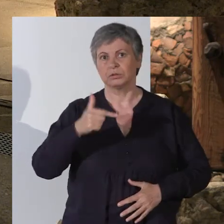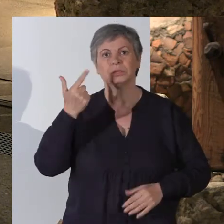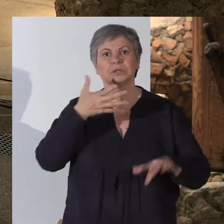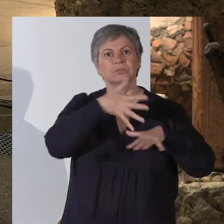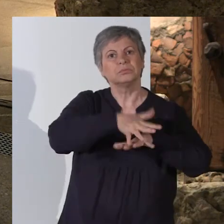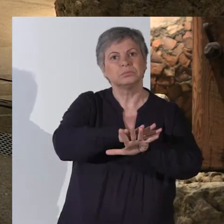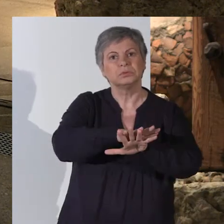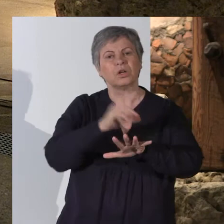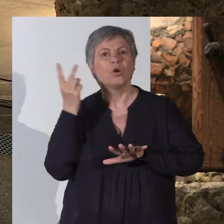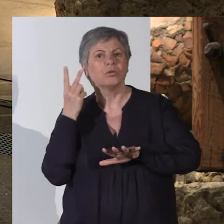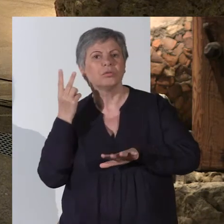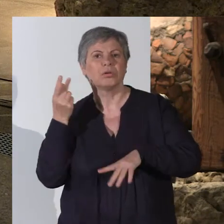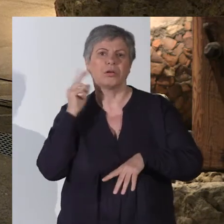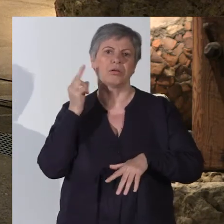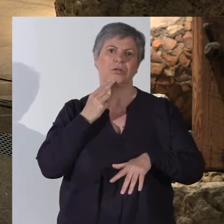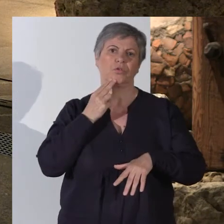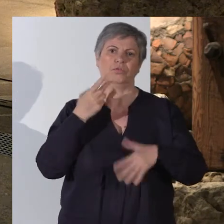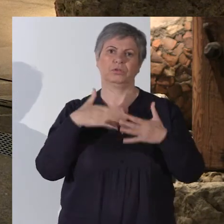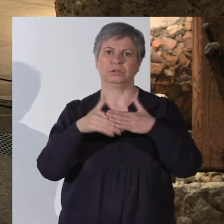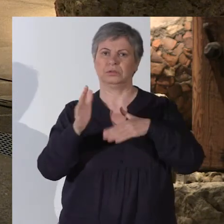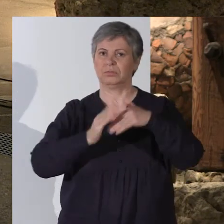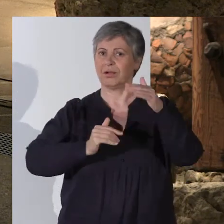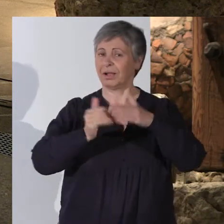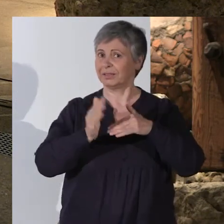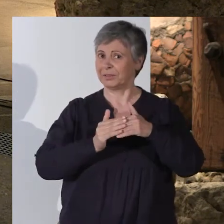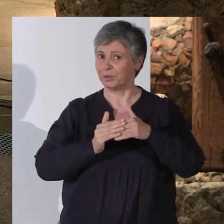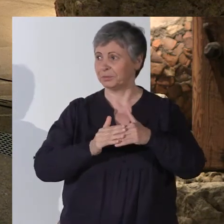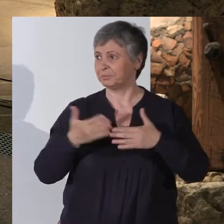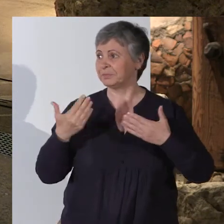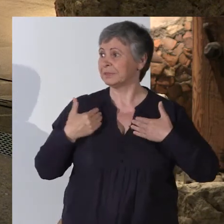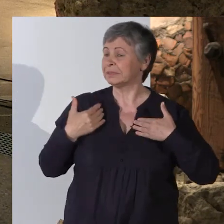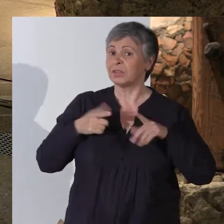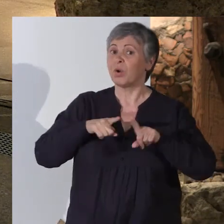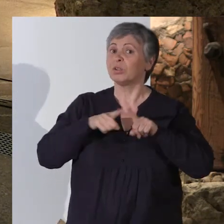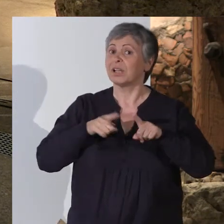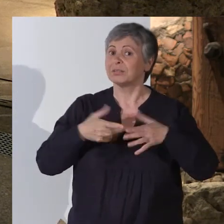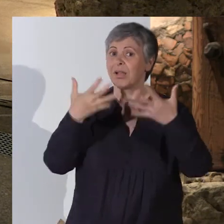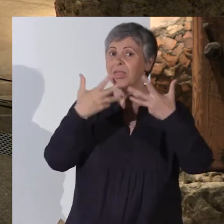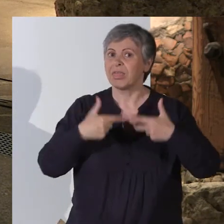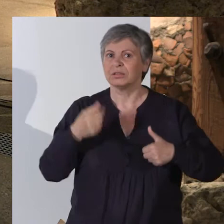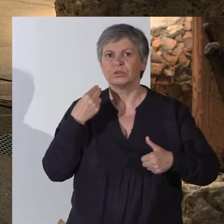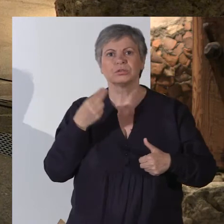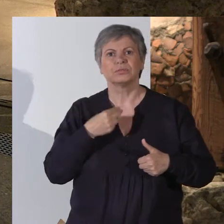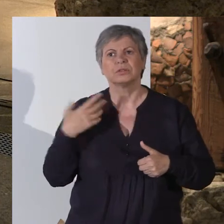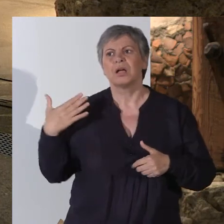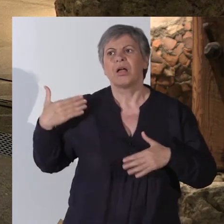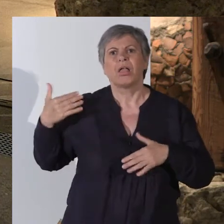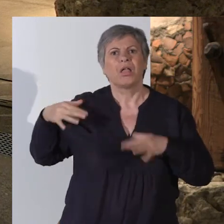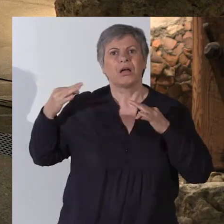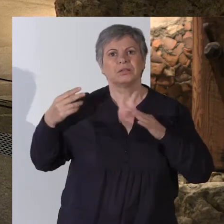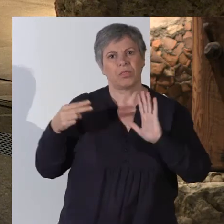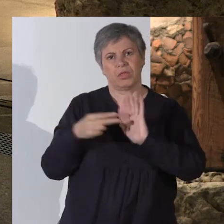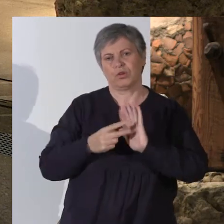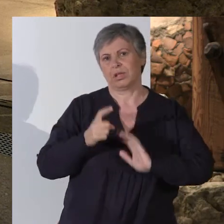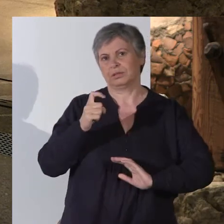κωφών και ακουόντων καλλιτεχνών η σχέση η δική μου με το θέατρο κωφών ελλάδος ξεκίνησε περίπου το 2010